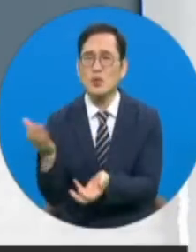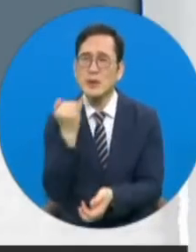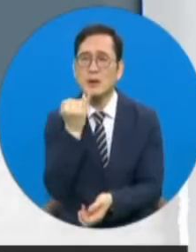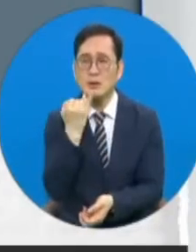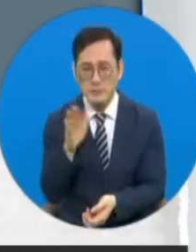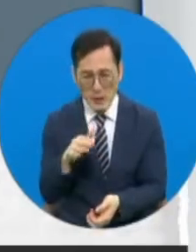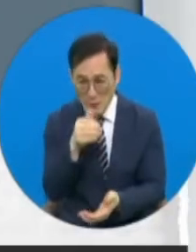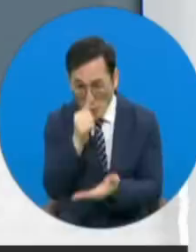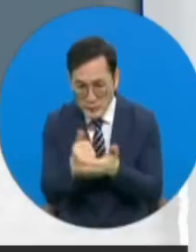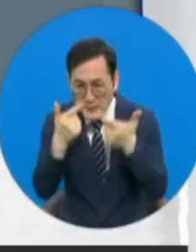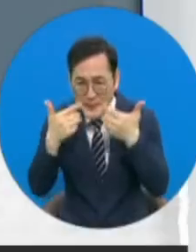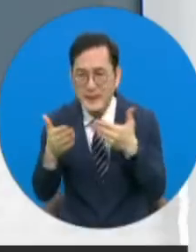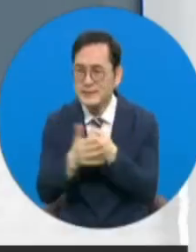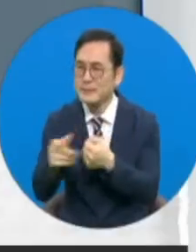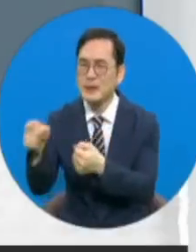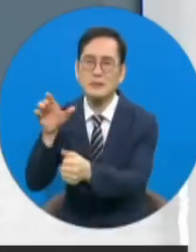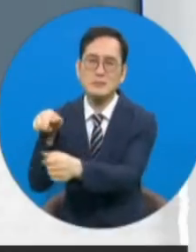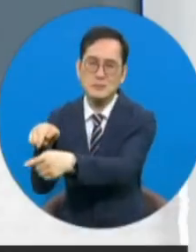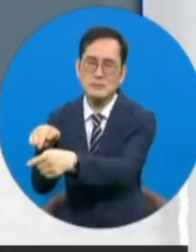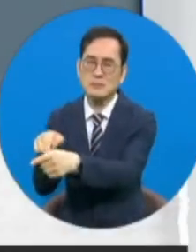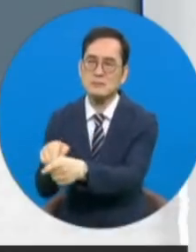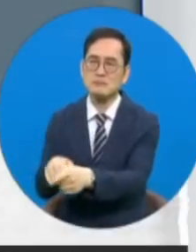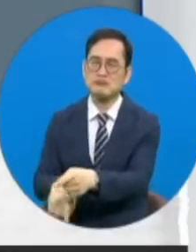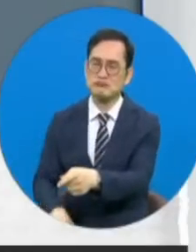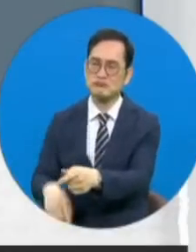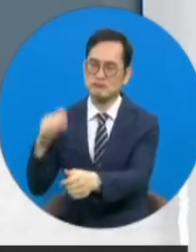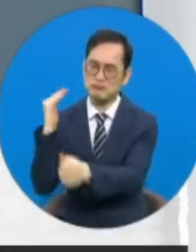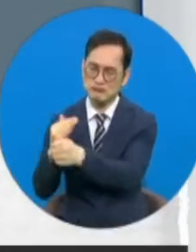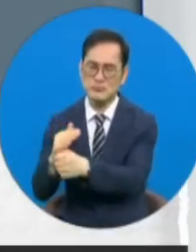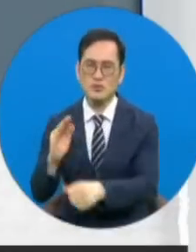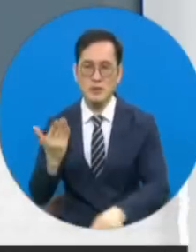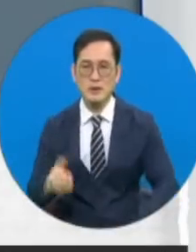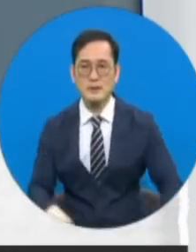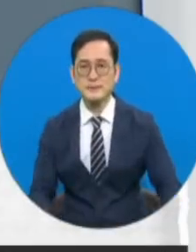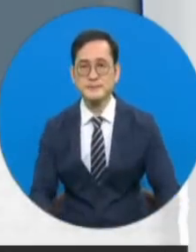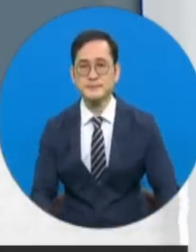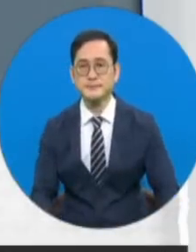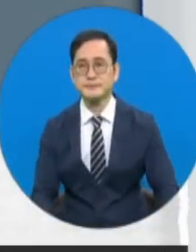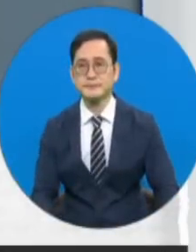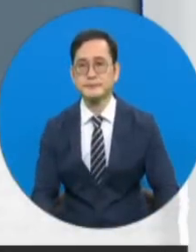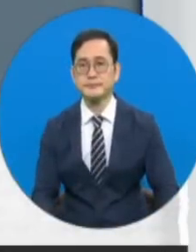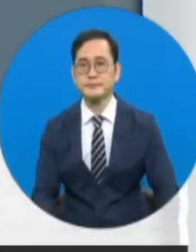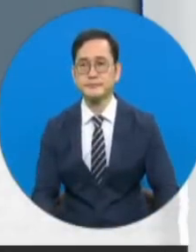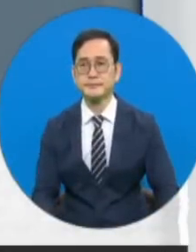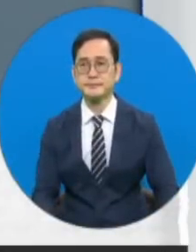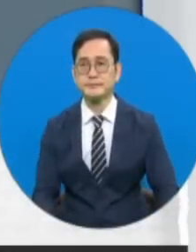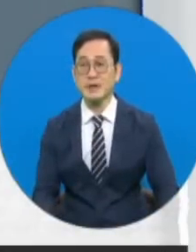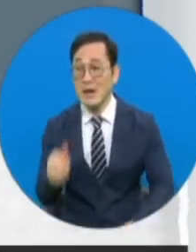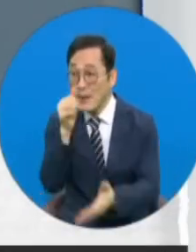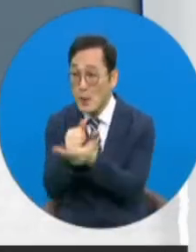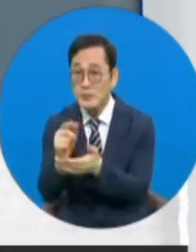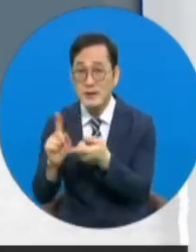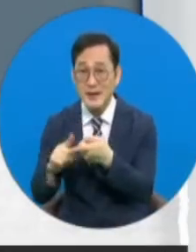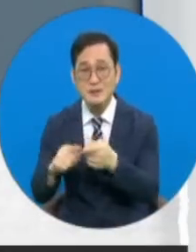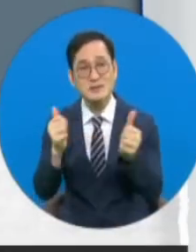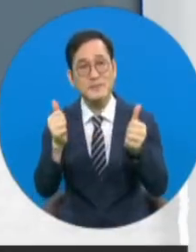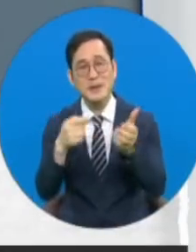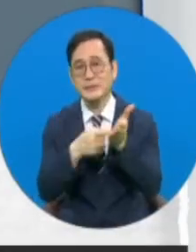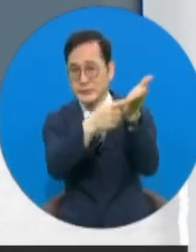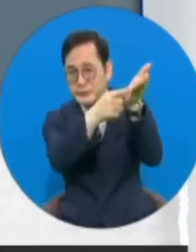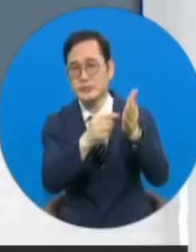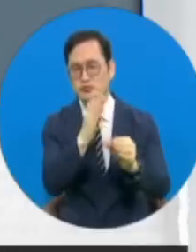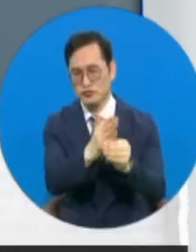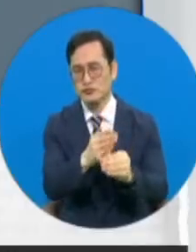생각합니다 사법적인 판단을 통해서 최종적으로 한상의 위원장이 갖고 있는 혐의에 대해서 갖추게 되겠죠 그 일을 차분히 지켜보면 될 일이고요